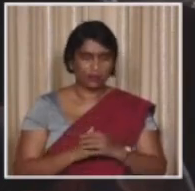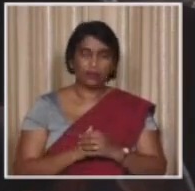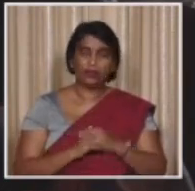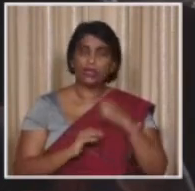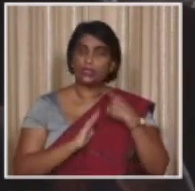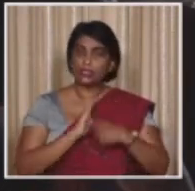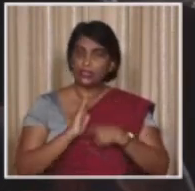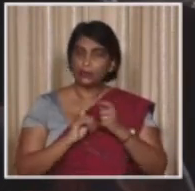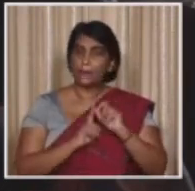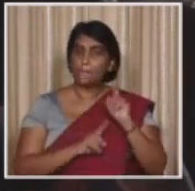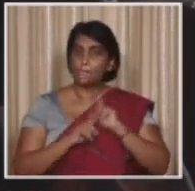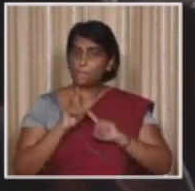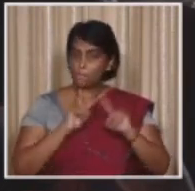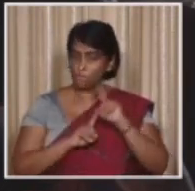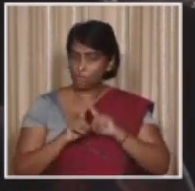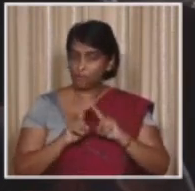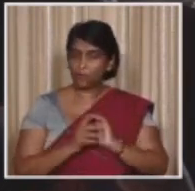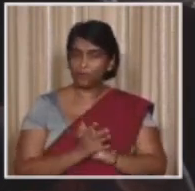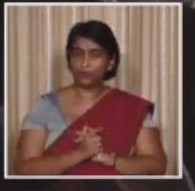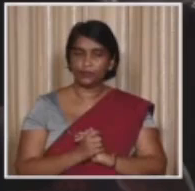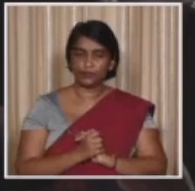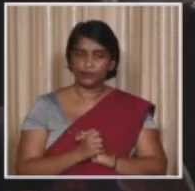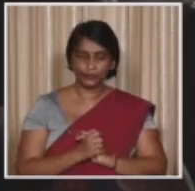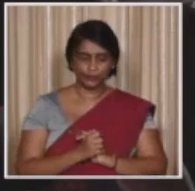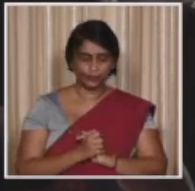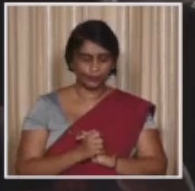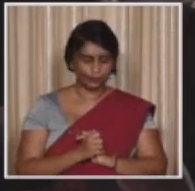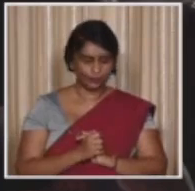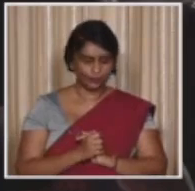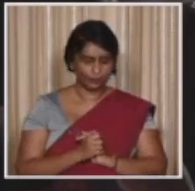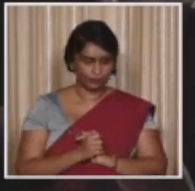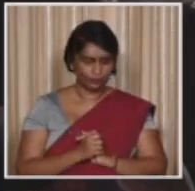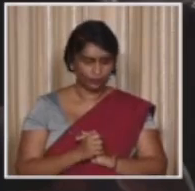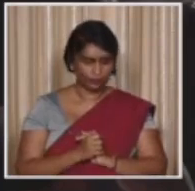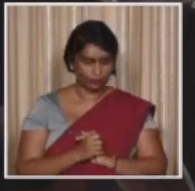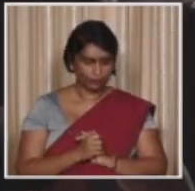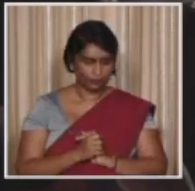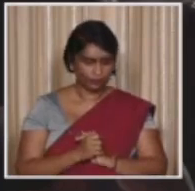ශ්‍රී ලංකා පාර්ලිමෙන්ටරි ඇක්ෂන් අන්ඩර්මයින්ස් ඉන්ඩිපෙන්ඩන්ස් ඔෆ් ජුඩිෂරි.